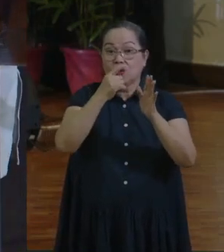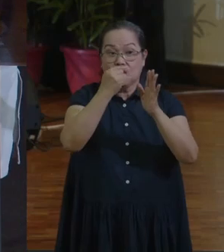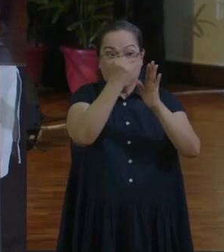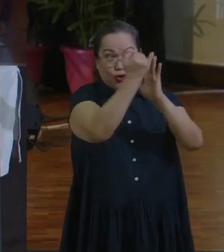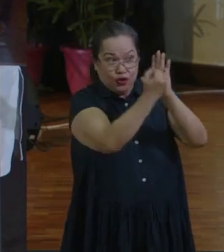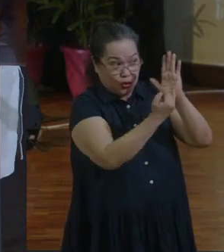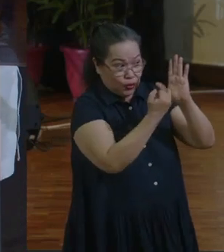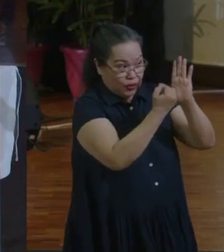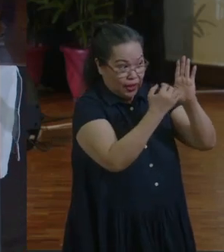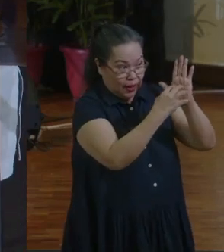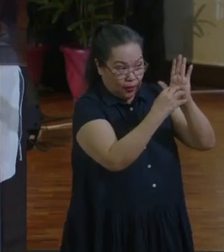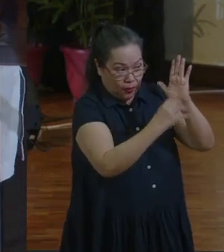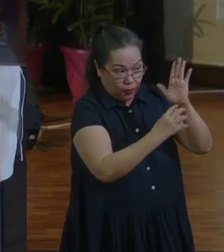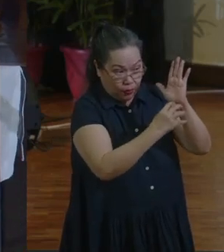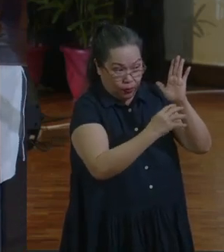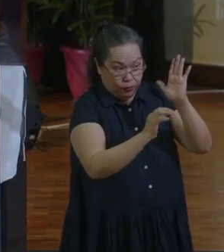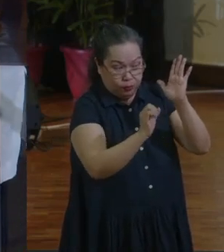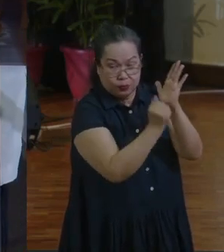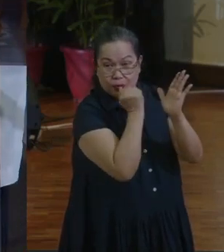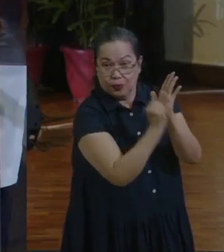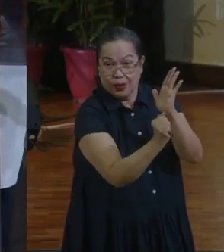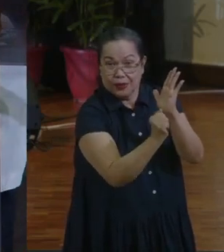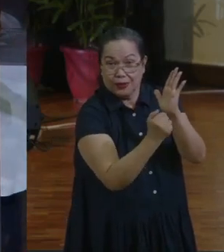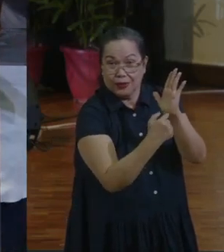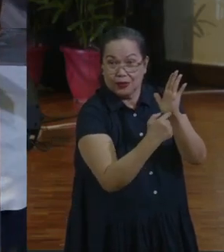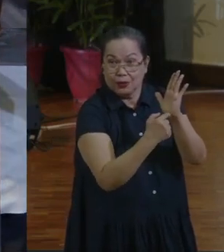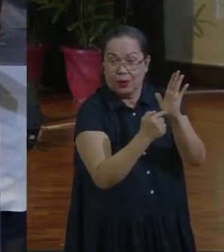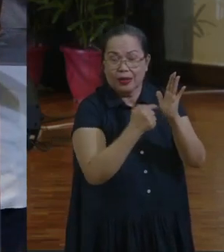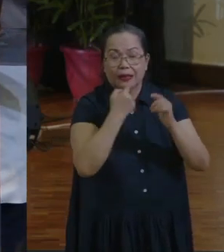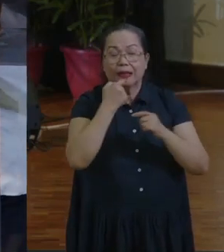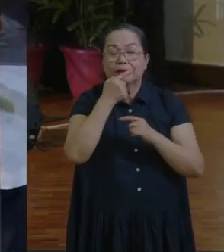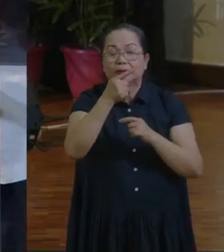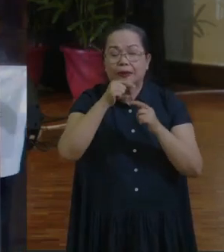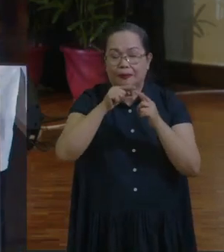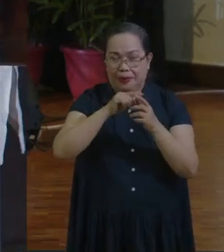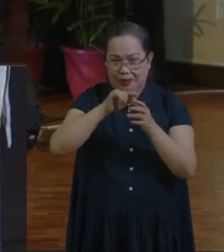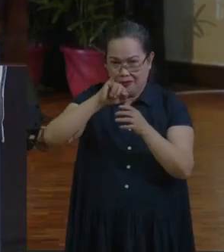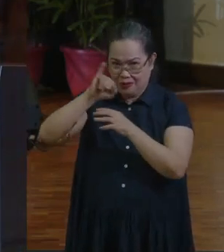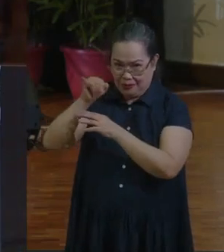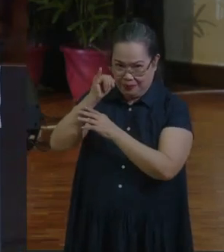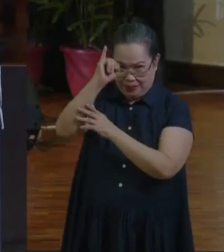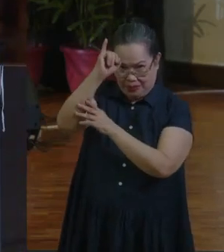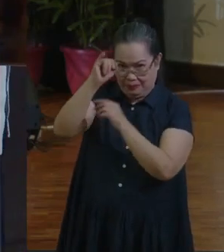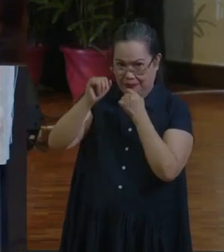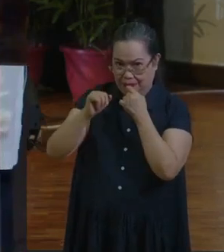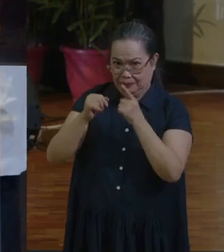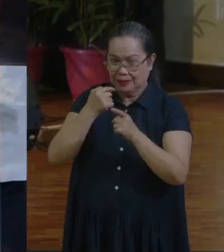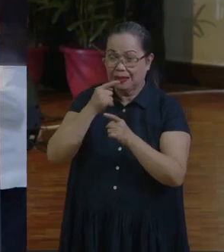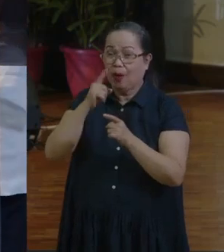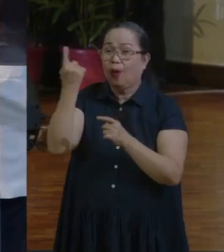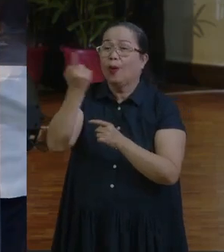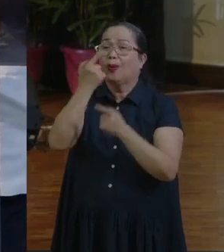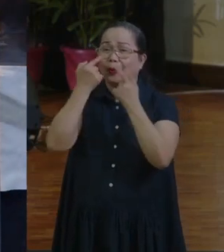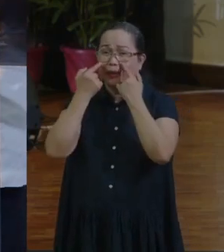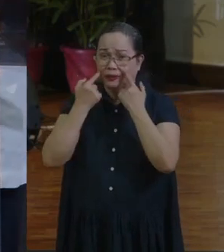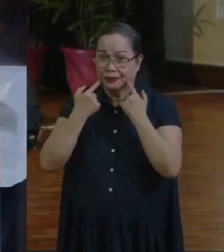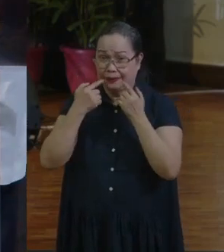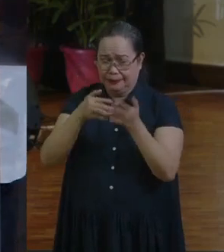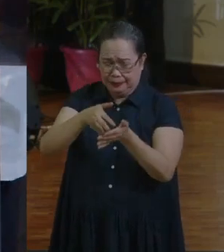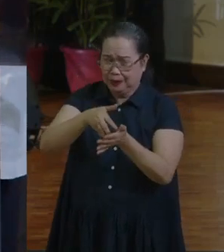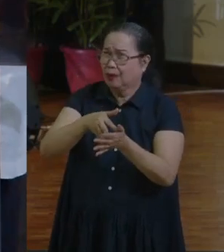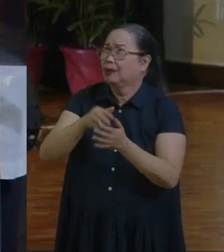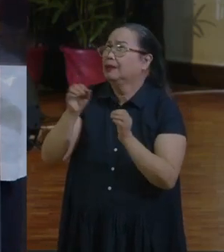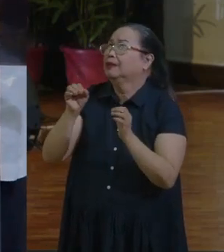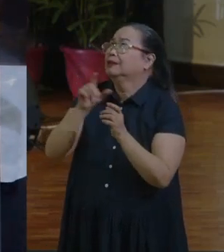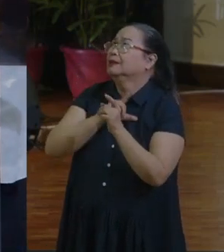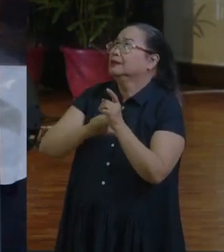Judah. So Jeremiah chapter 20 verses 7 to 9. Ang wika niya nung siya'y nanghihina, O